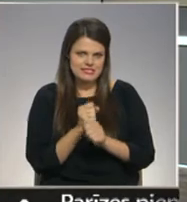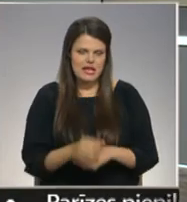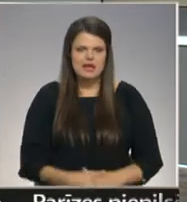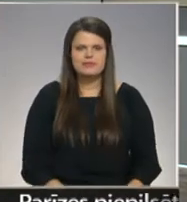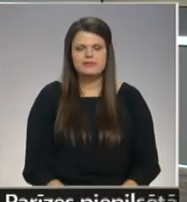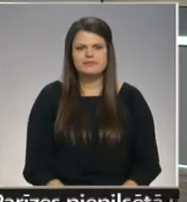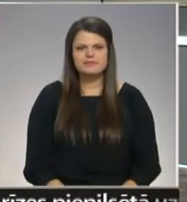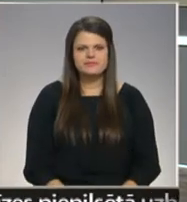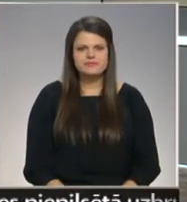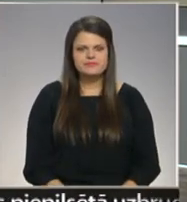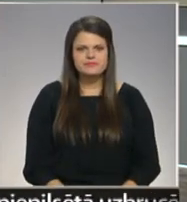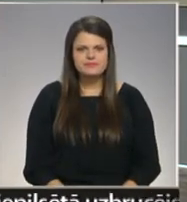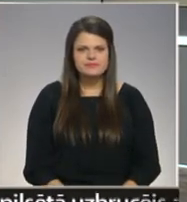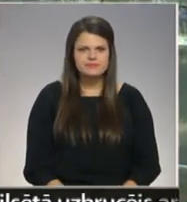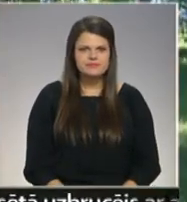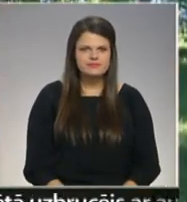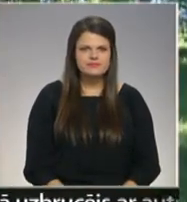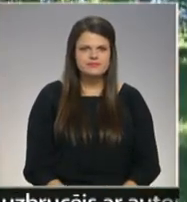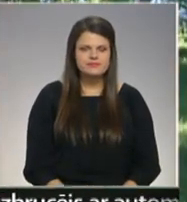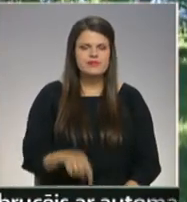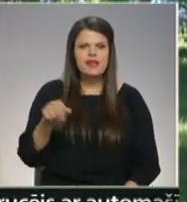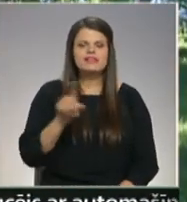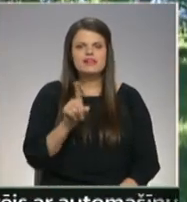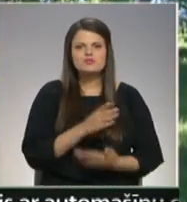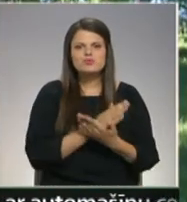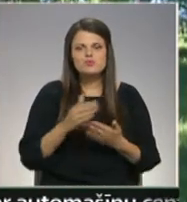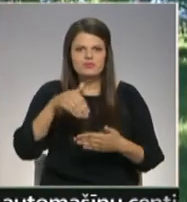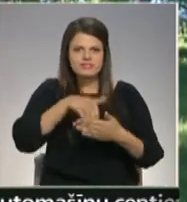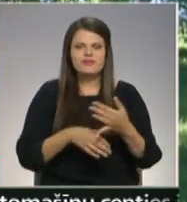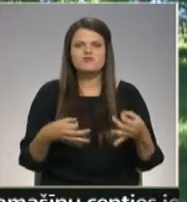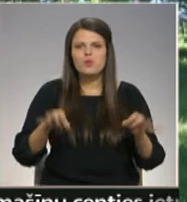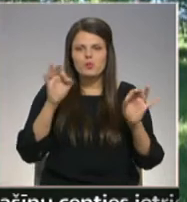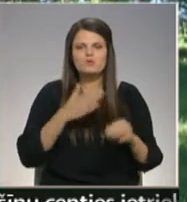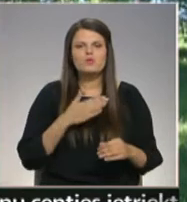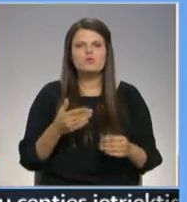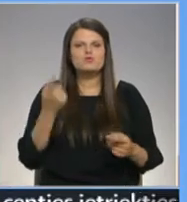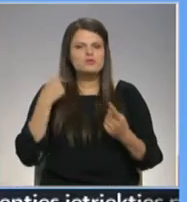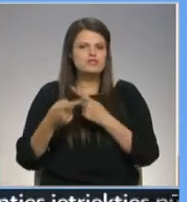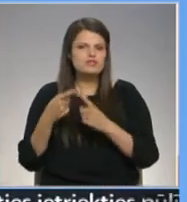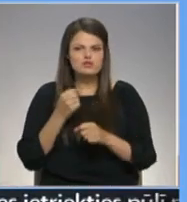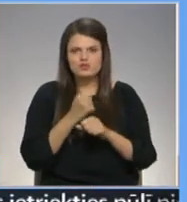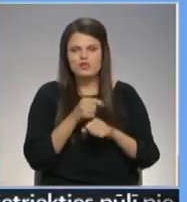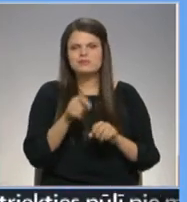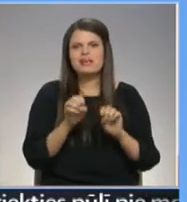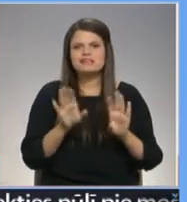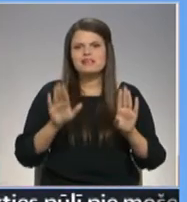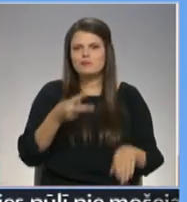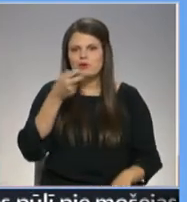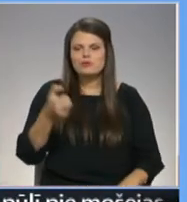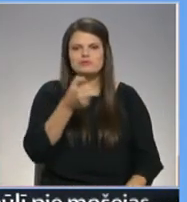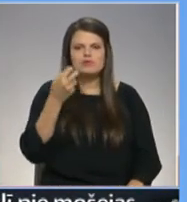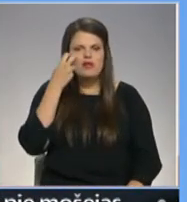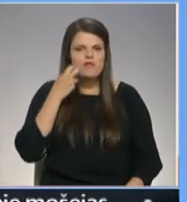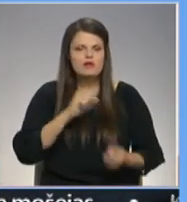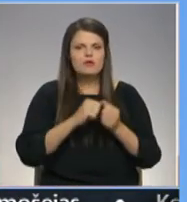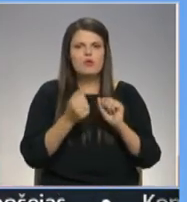Latgales reģionālā televīzija. Tas ir rūpīgs un vēsturiski nozīmīgs mūsu senču darbs. Tā stāstu par teju 200 gadus veco